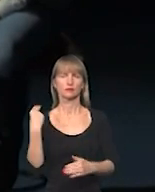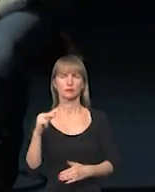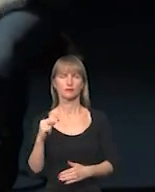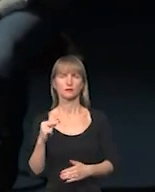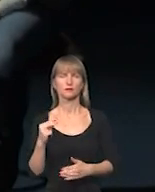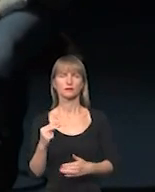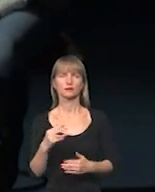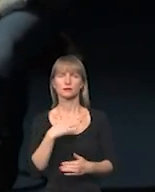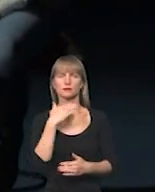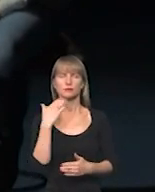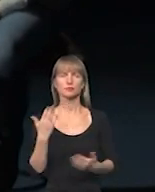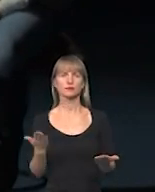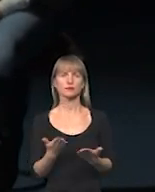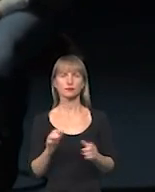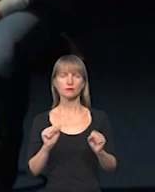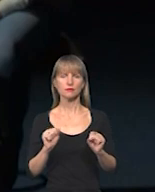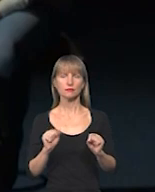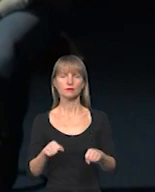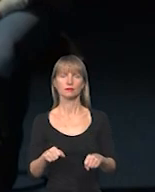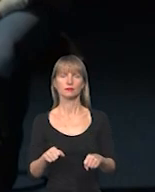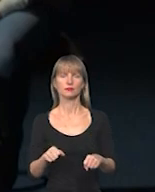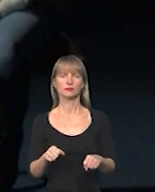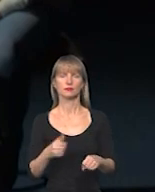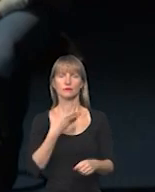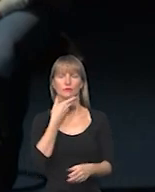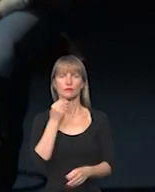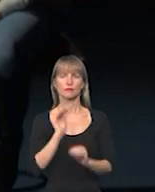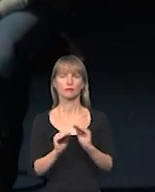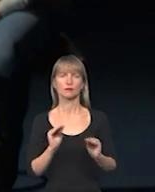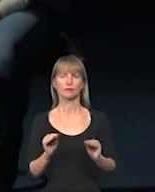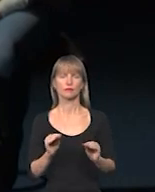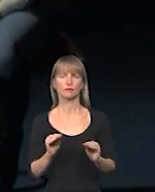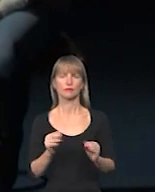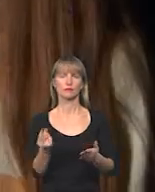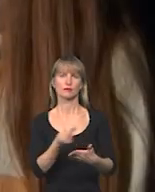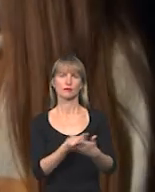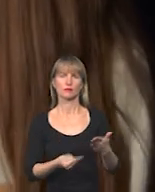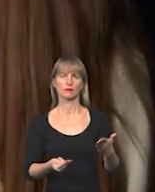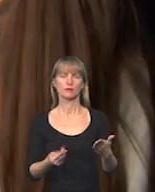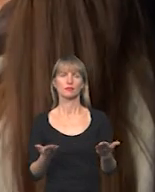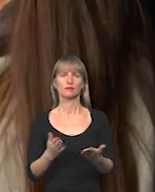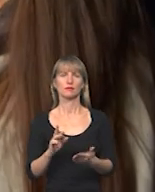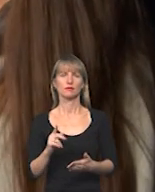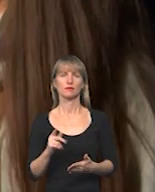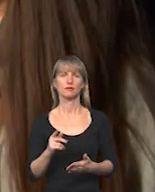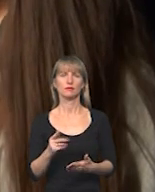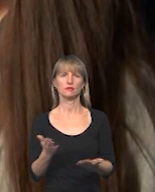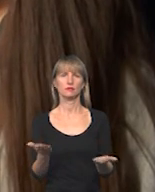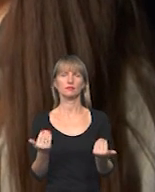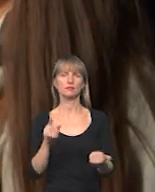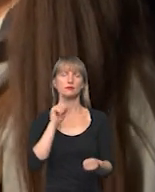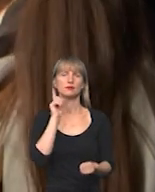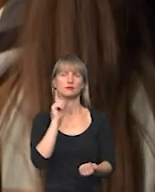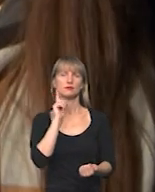багатько, яких можна було б прикрасити арт-об'єктами, які б приваблювали